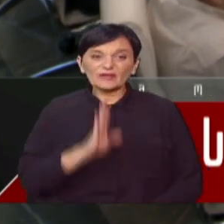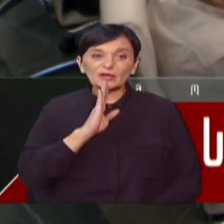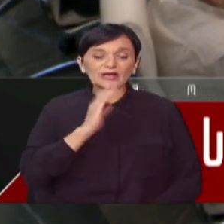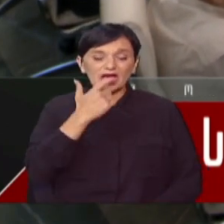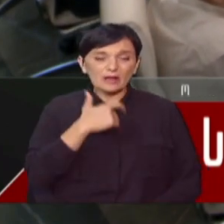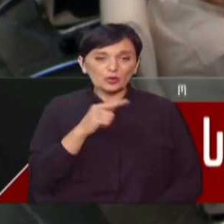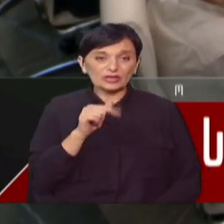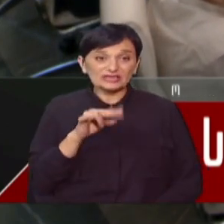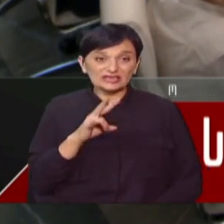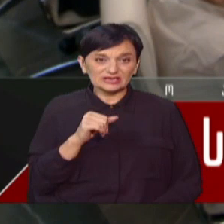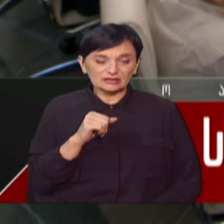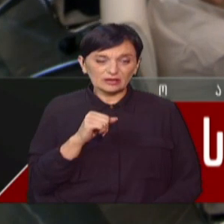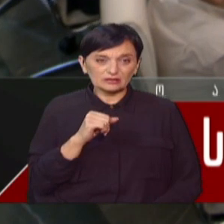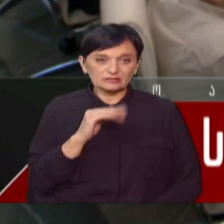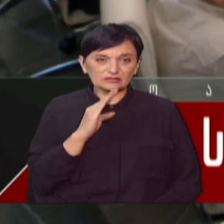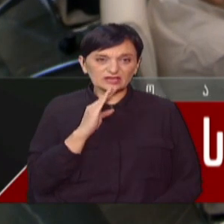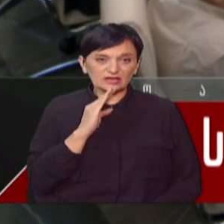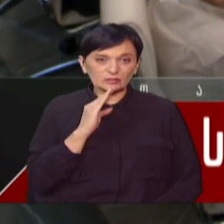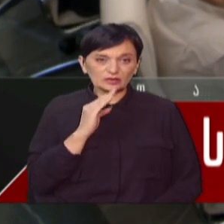ალბათონო თინა, ალბათონო.